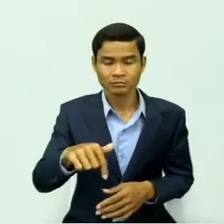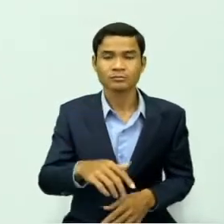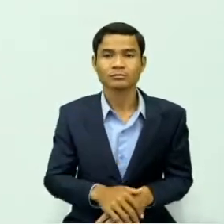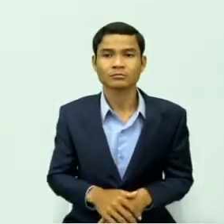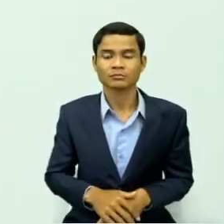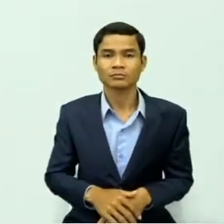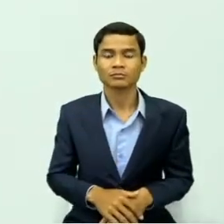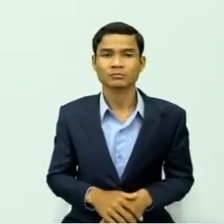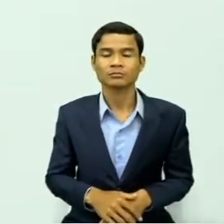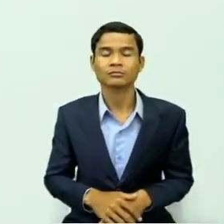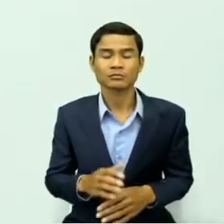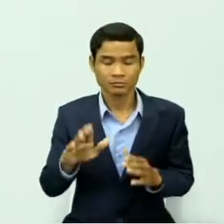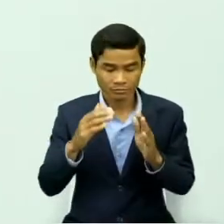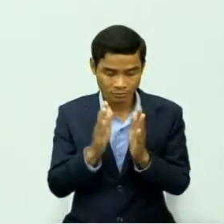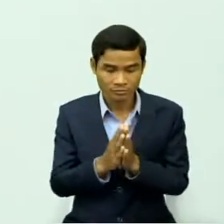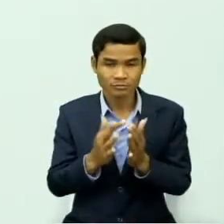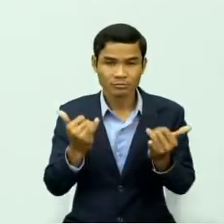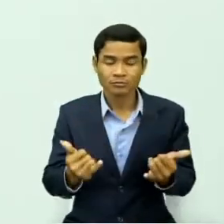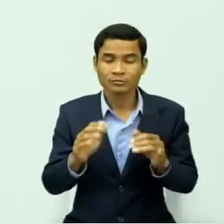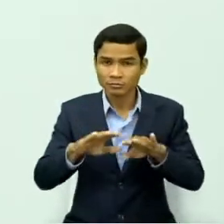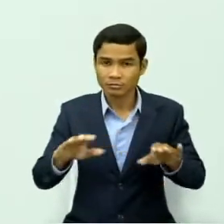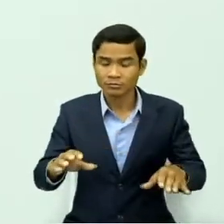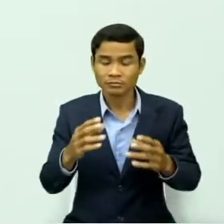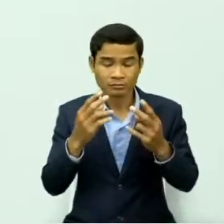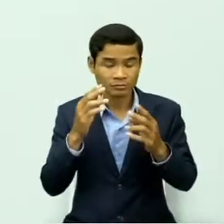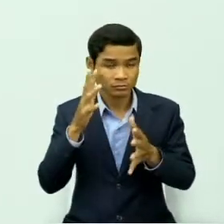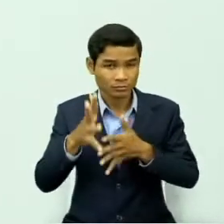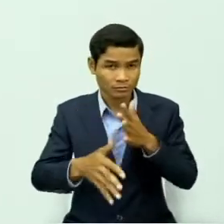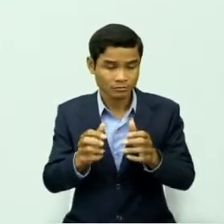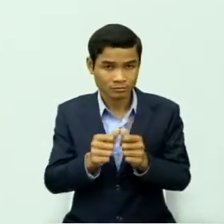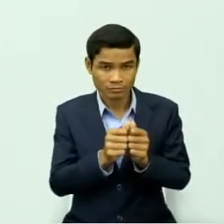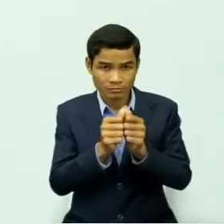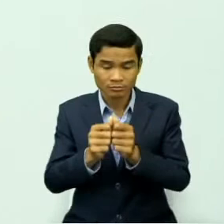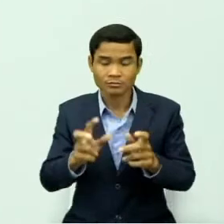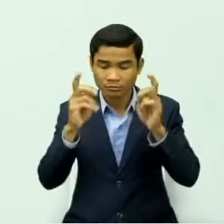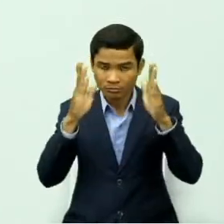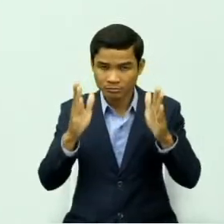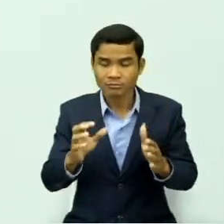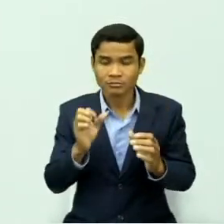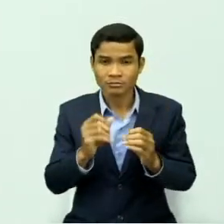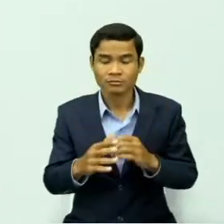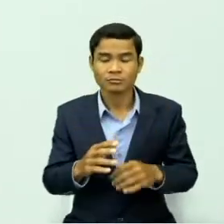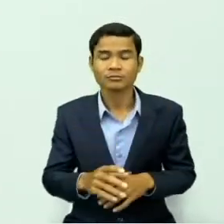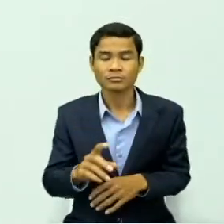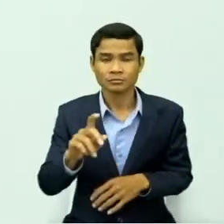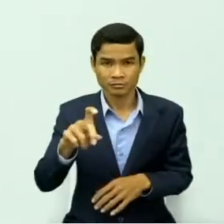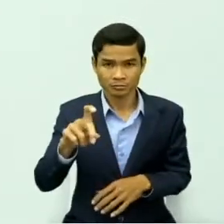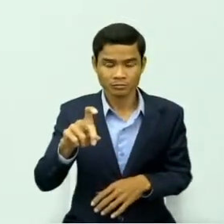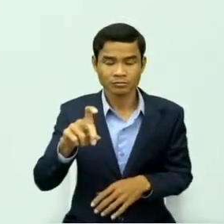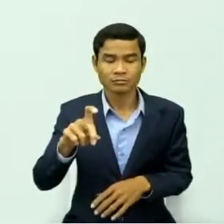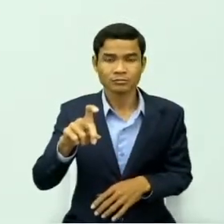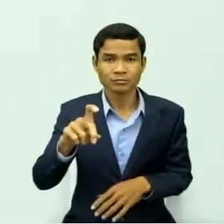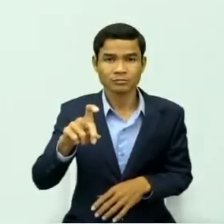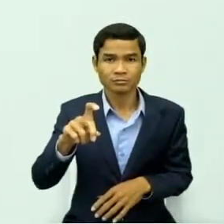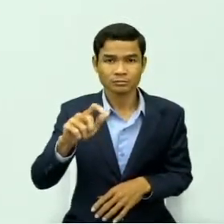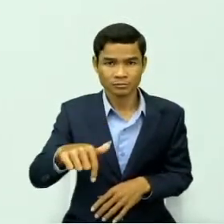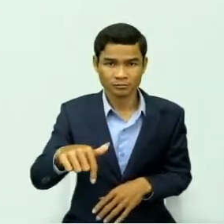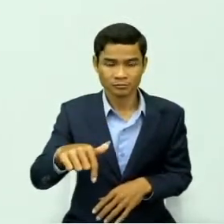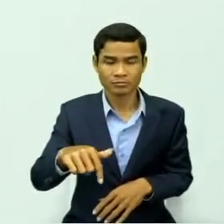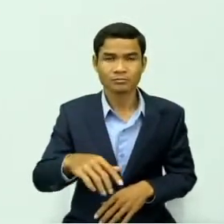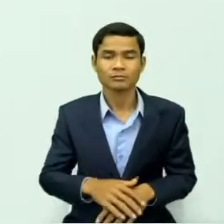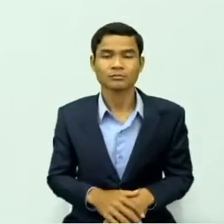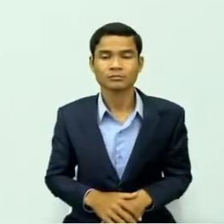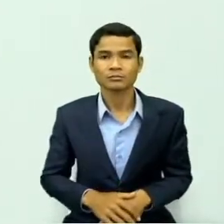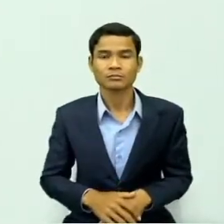ngờ. Chào con này là con cho rùm an chì mùi nha cổ chập bật áo. Pơ chừng ngờ. Pơ